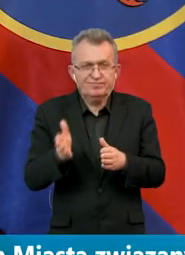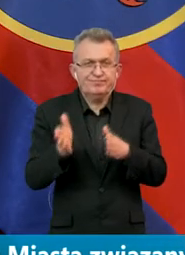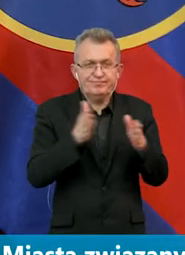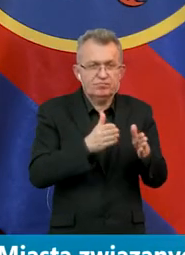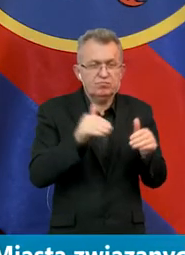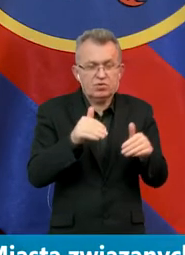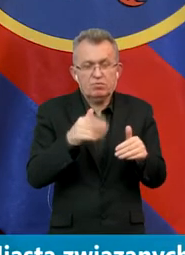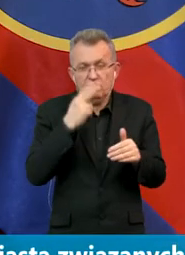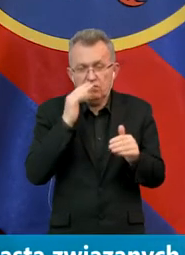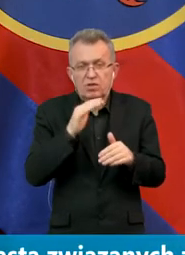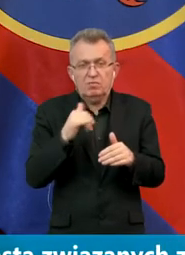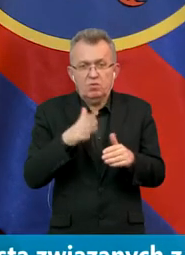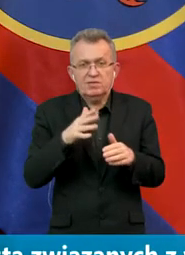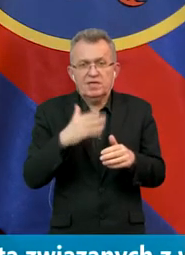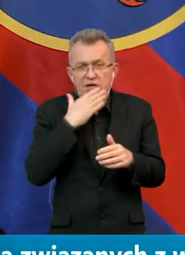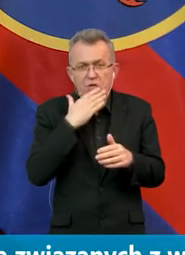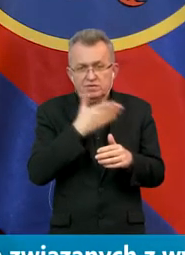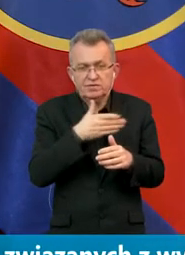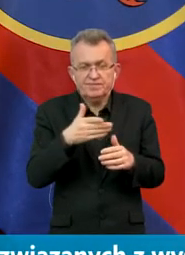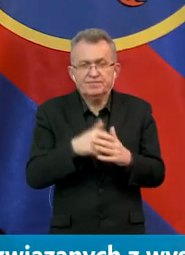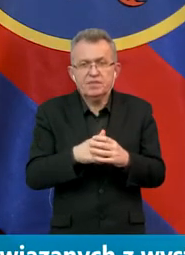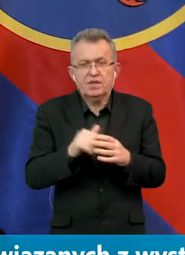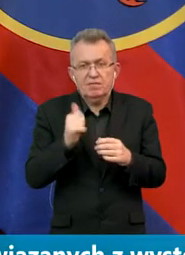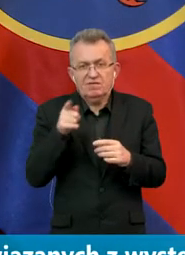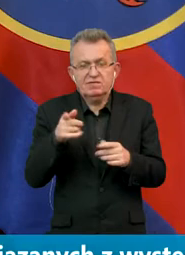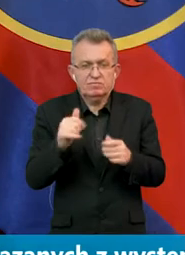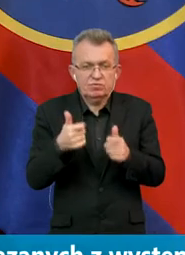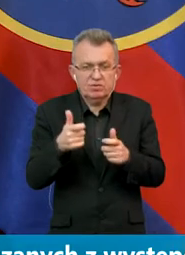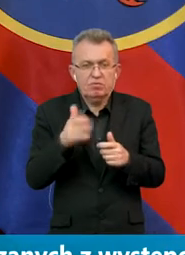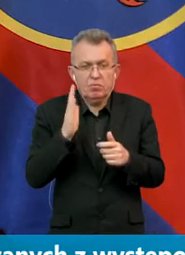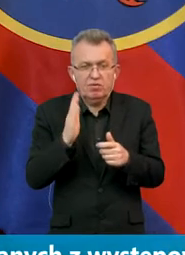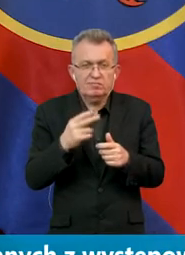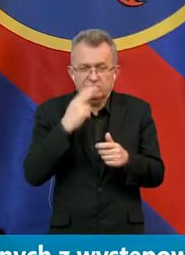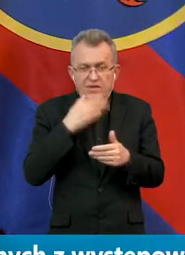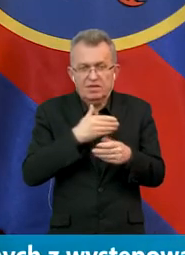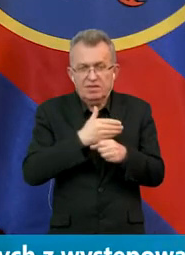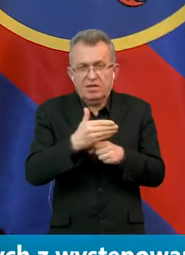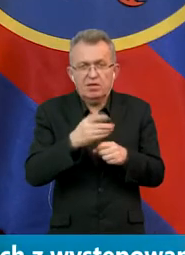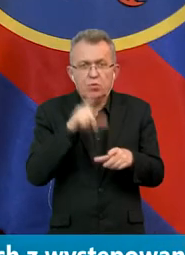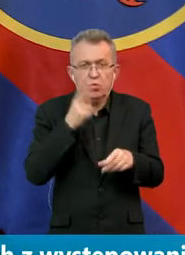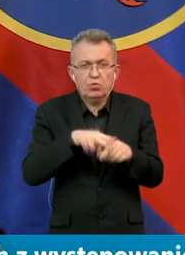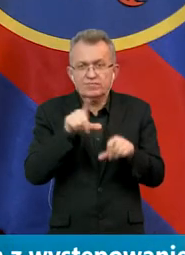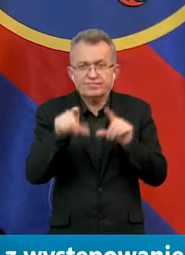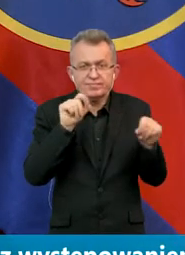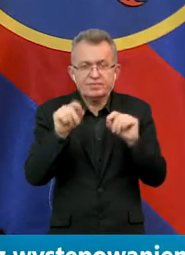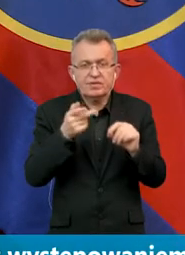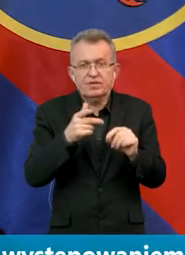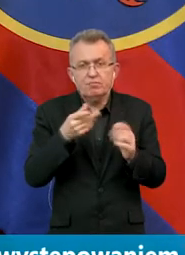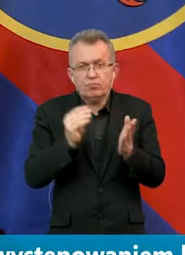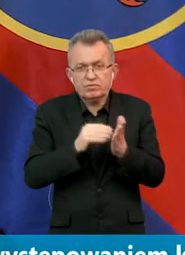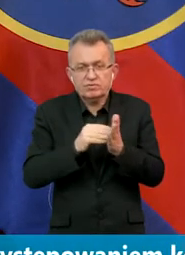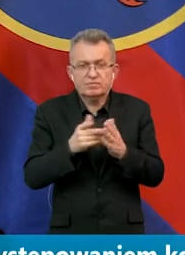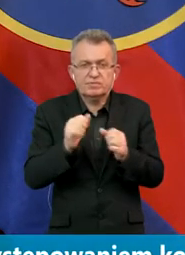ten element kluczowy powinniśmy zrealizować i wówczas będziemy patrzyli, które kolejne ulice